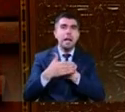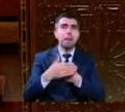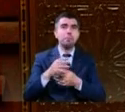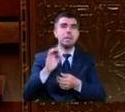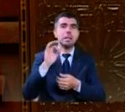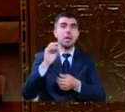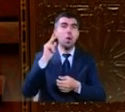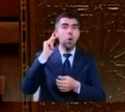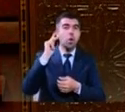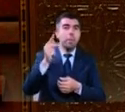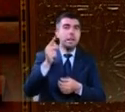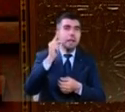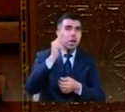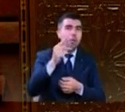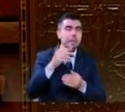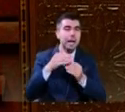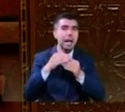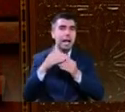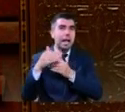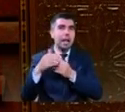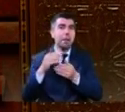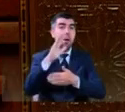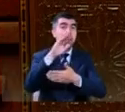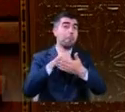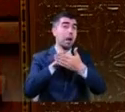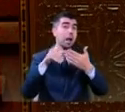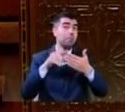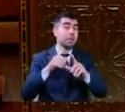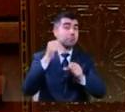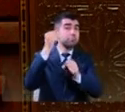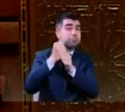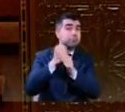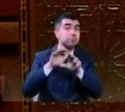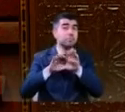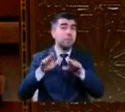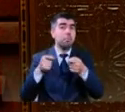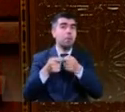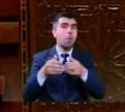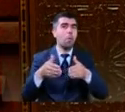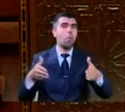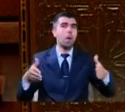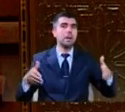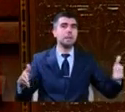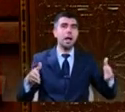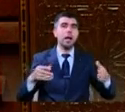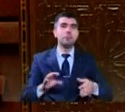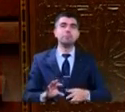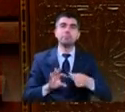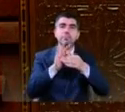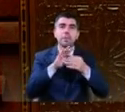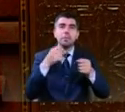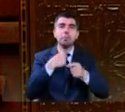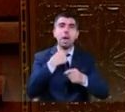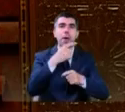0 إلى النقطة الكيلومترية 120 الآن كاين برنامج ديال الاشتغال على التقوية والتوسعة في إطار الشراكة اللي كاينة مع المجلس